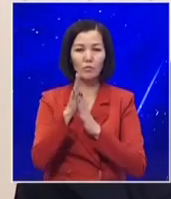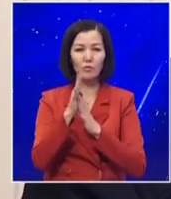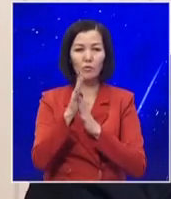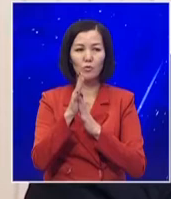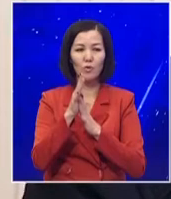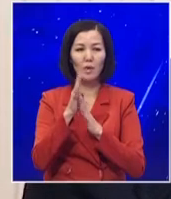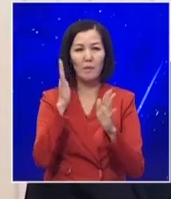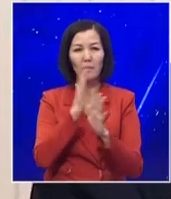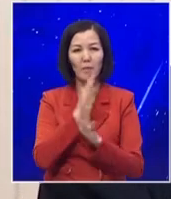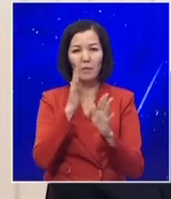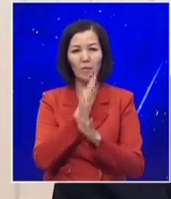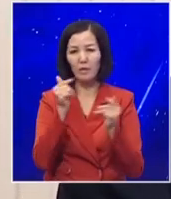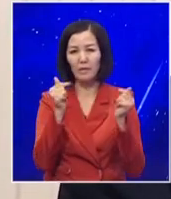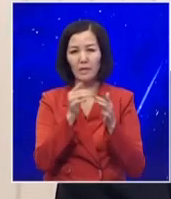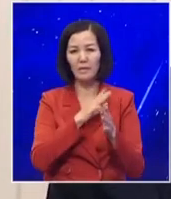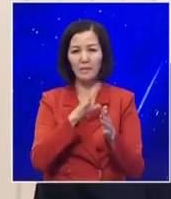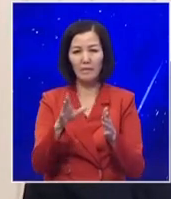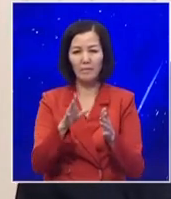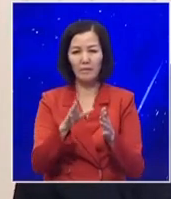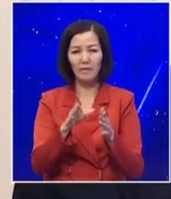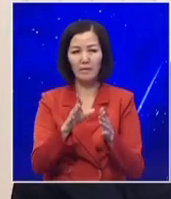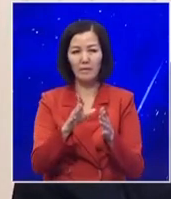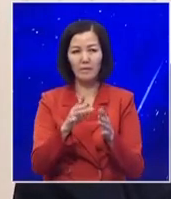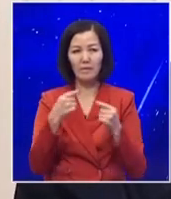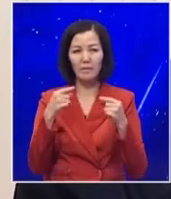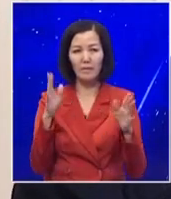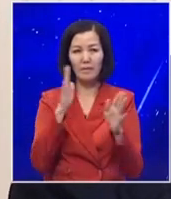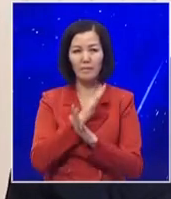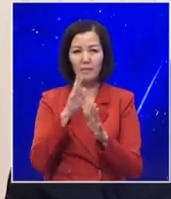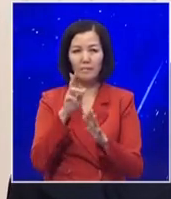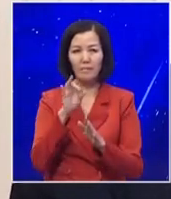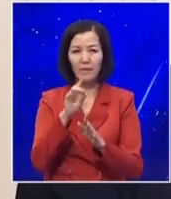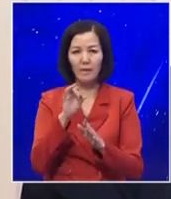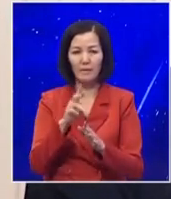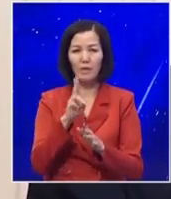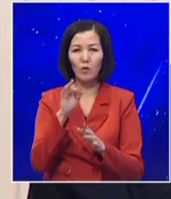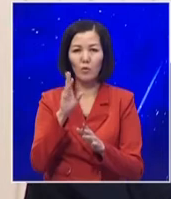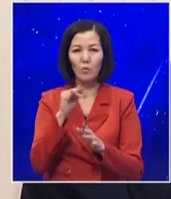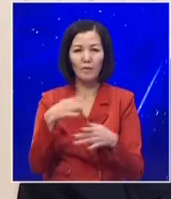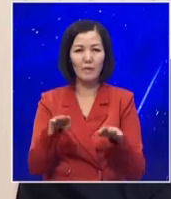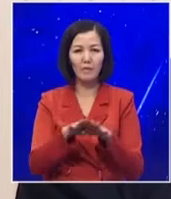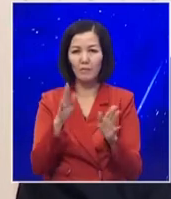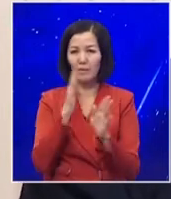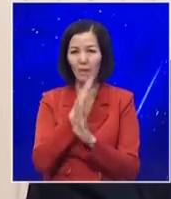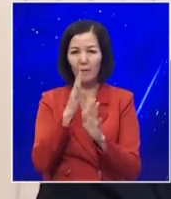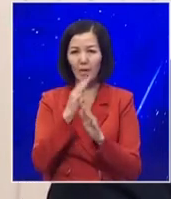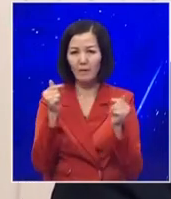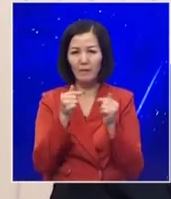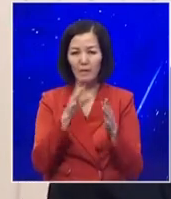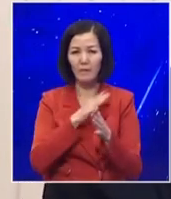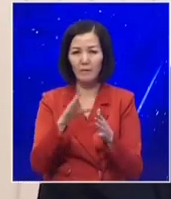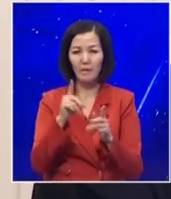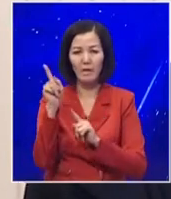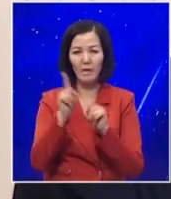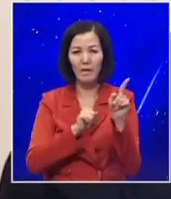емес. Себебі біздің климат басқа, Бразилия, Кубаның климатына келмейді. Және ол